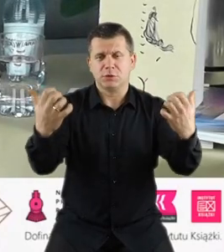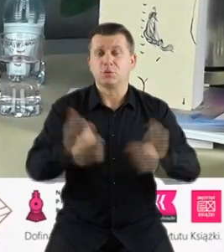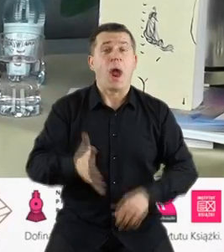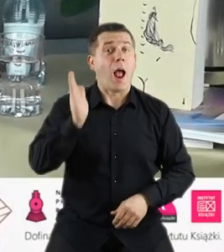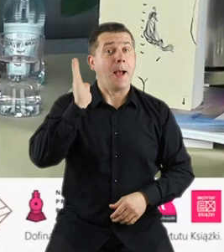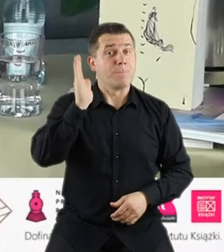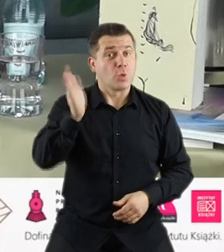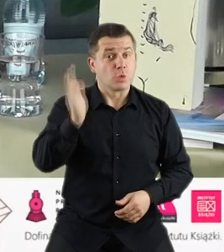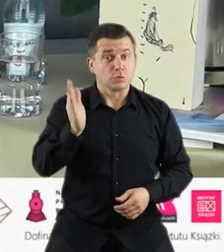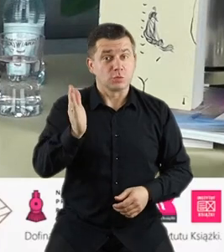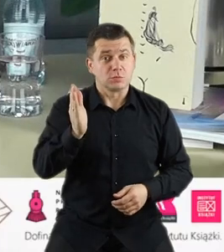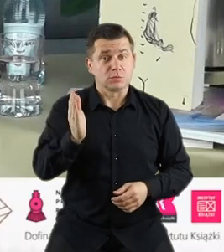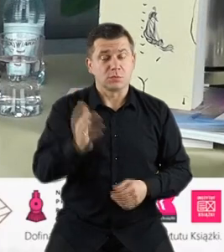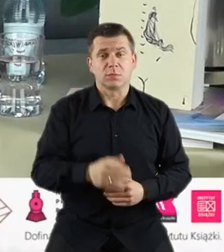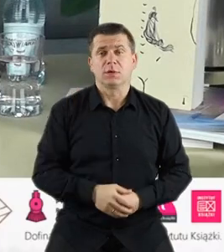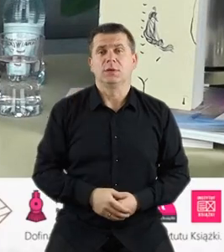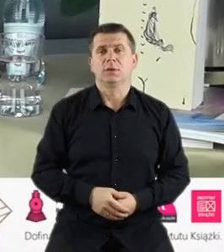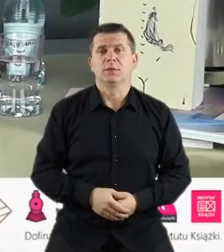a później